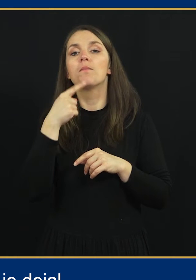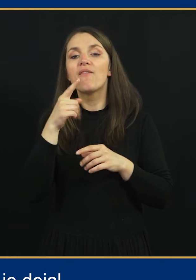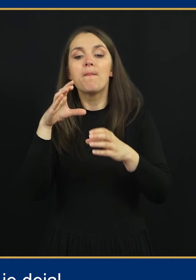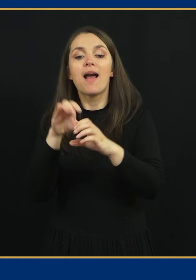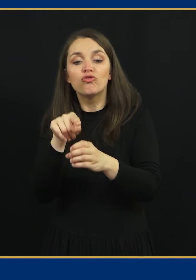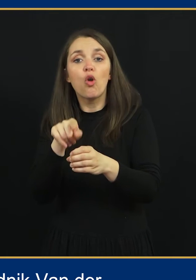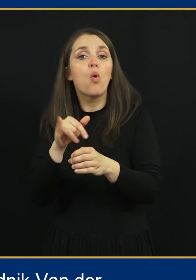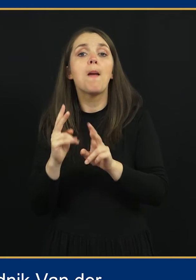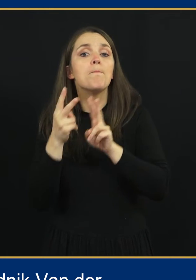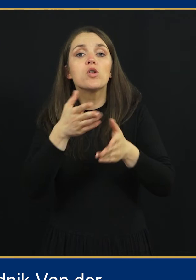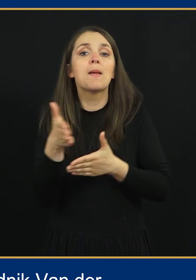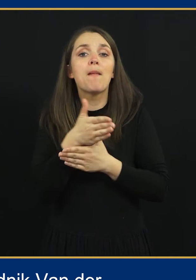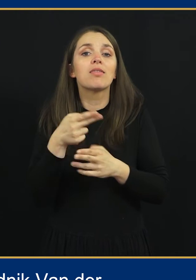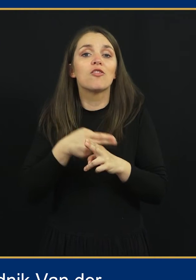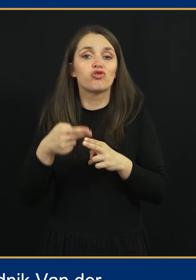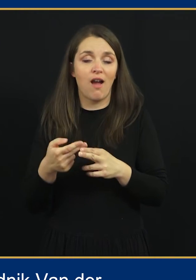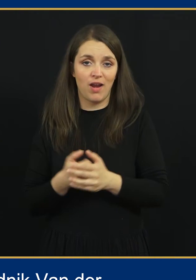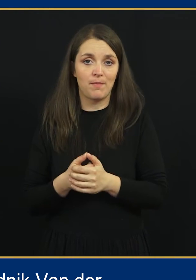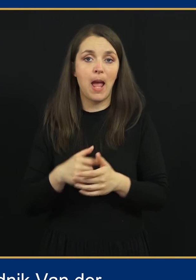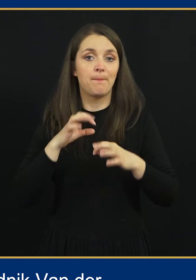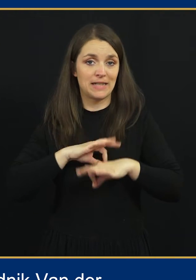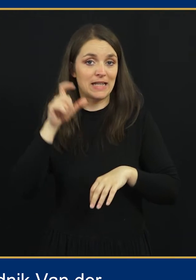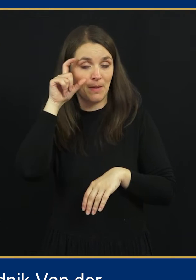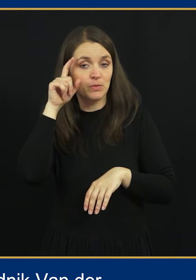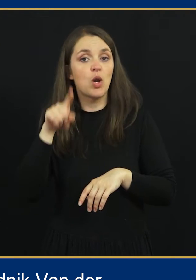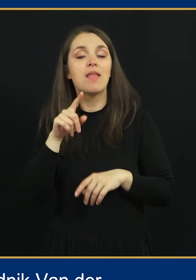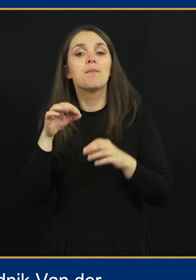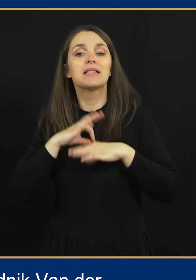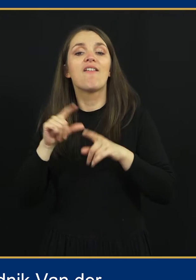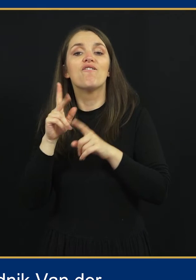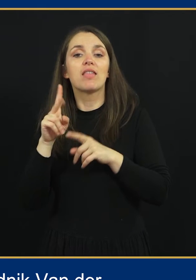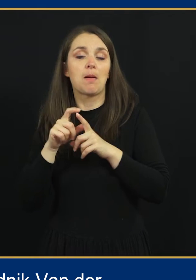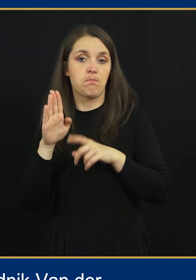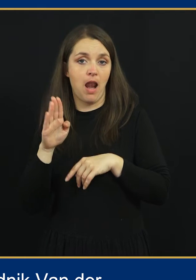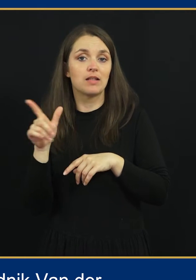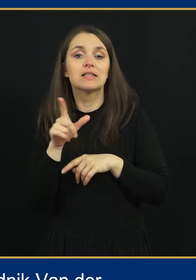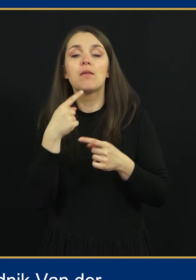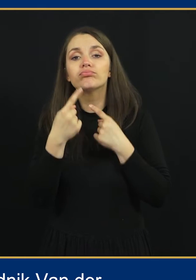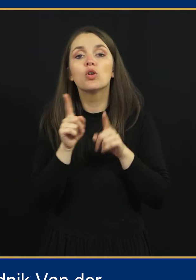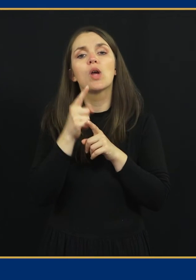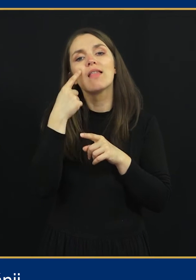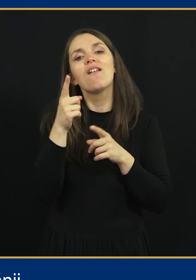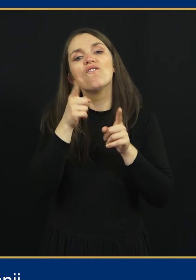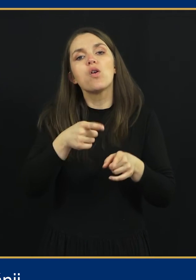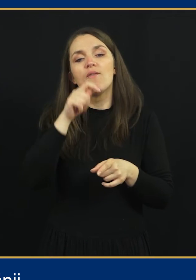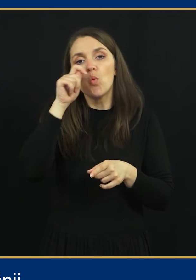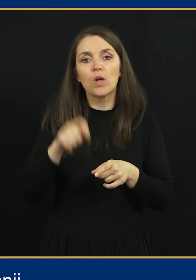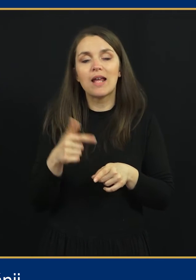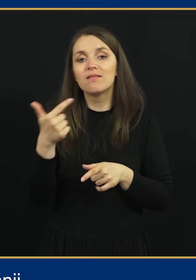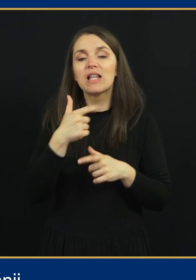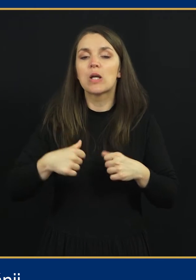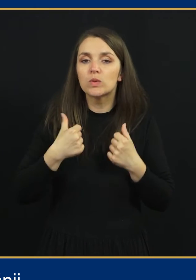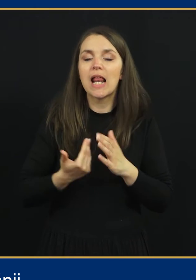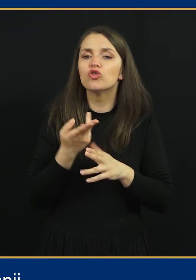državama. Predsednica Pirc Musar in predsednik Van der Bellen sta spregovorila tudi o vojni v Ukrajini in se zavzela